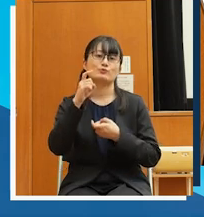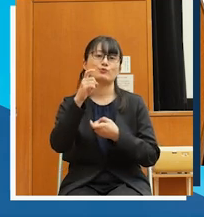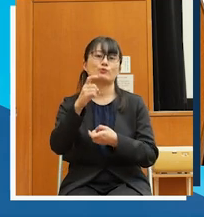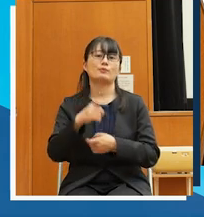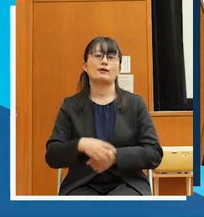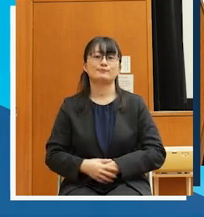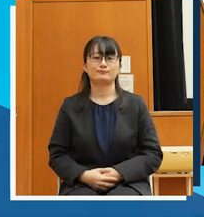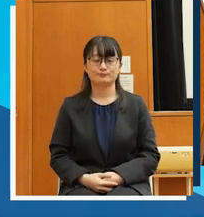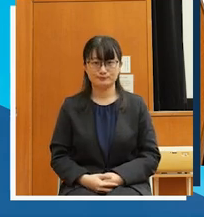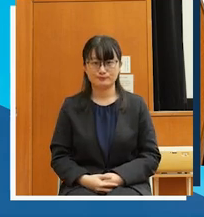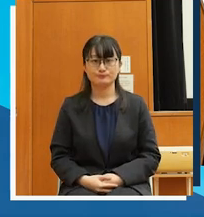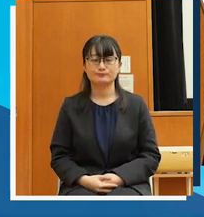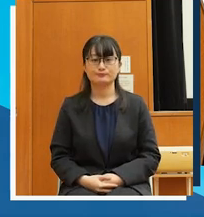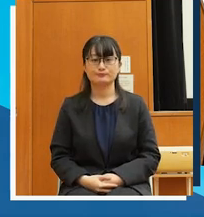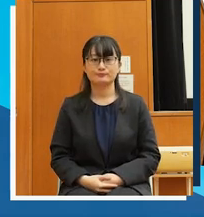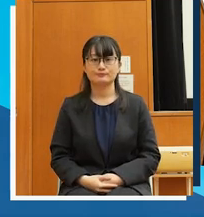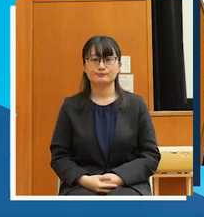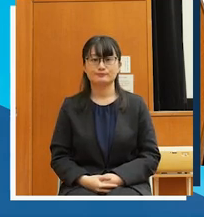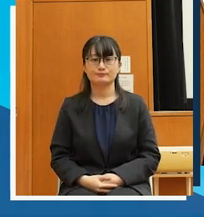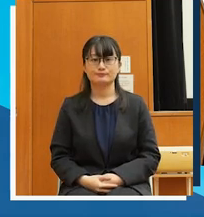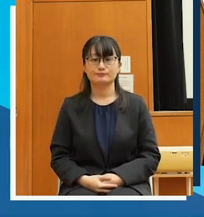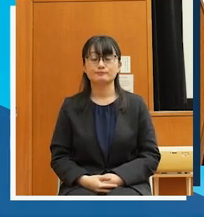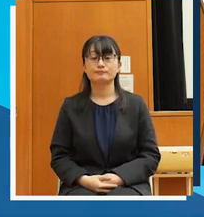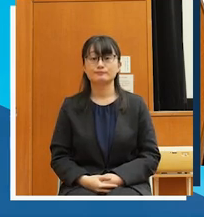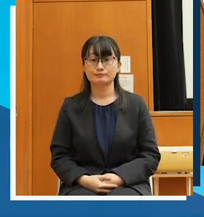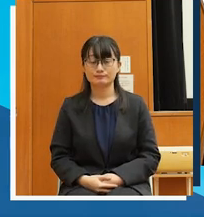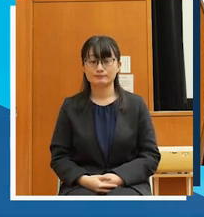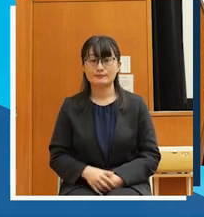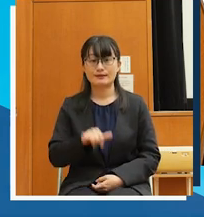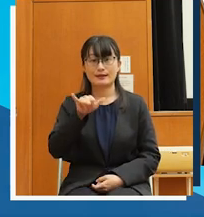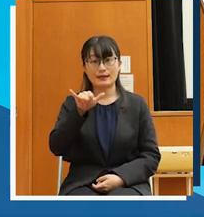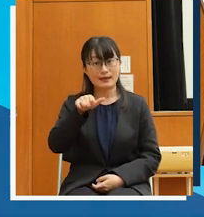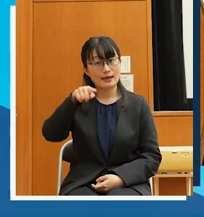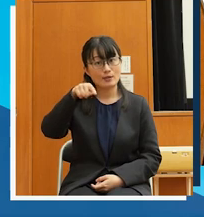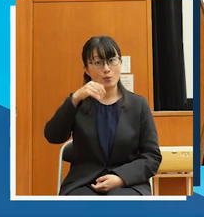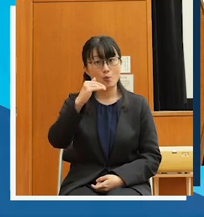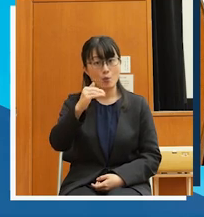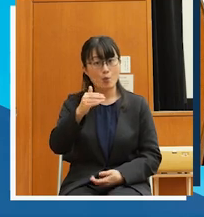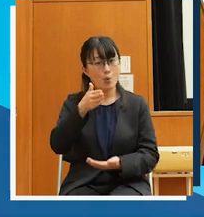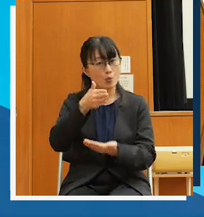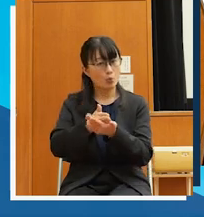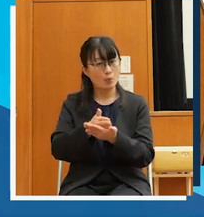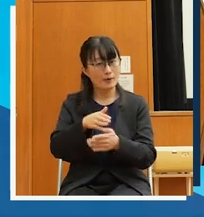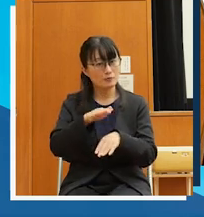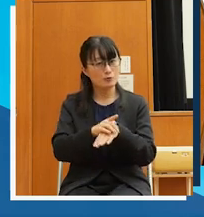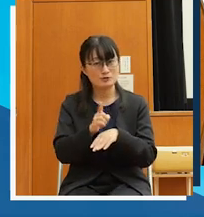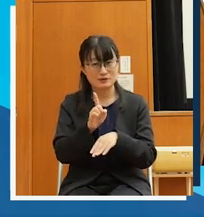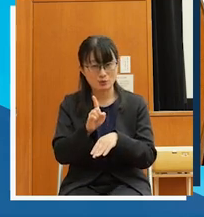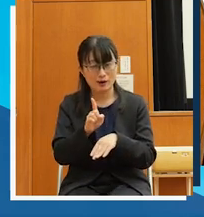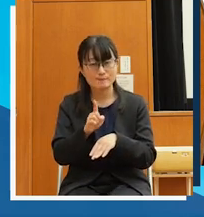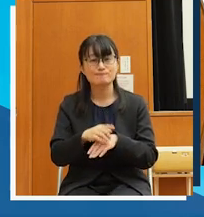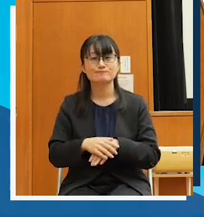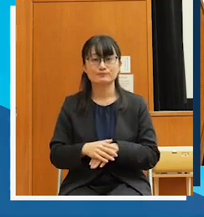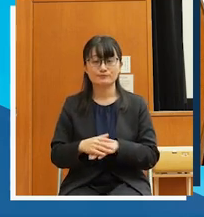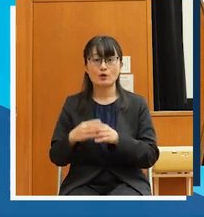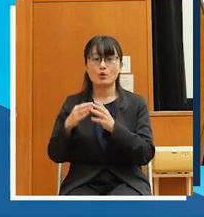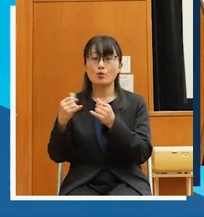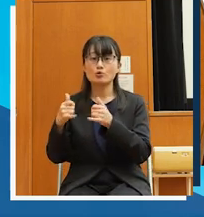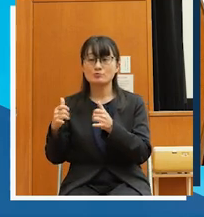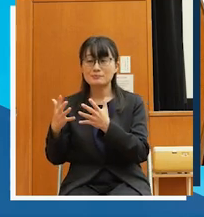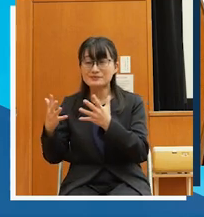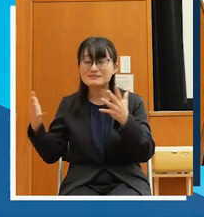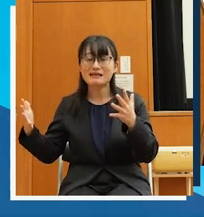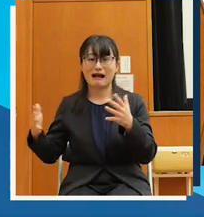でえ色々あるんですけどどうやって辺のこを止めましょうかか多くの日本国民が反対したらできると思いますがということだっ